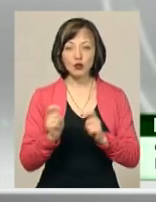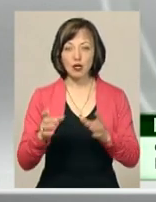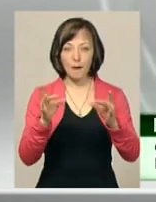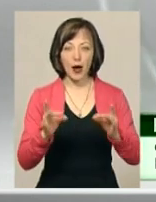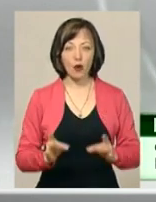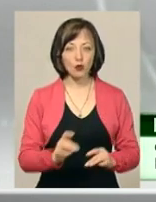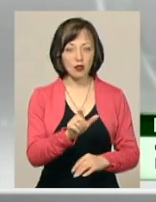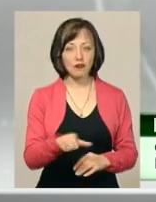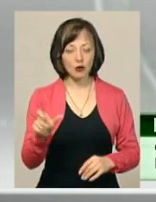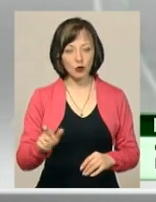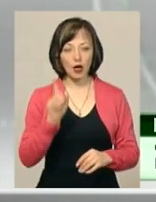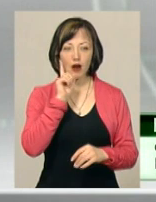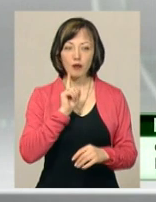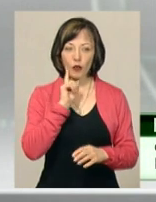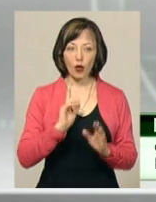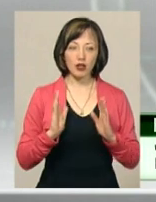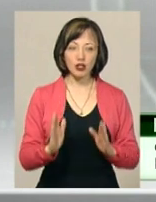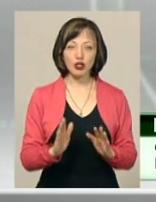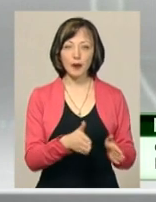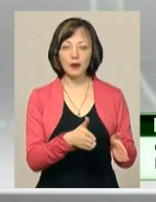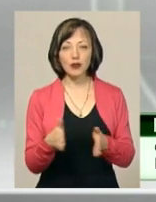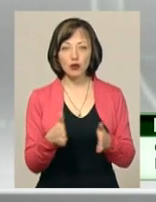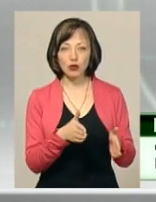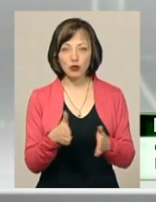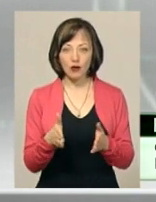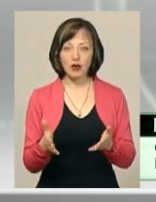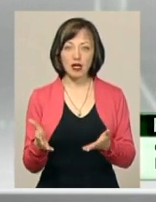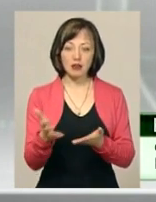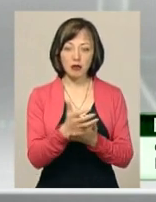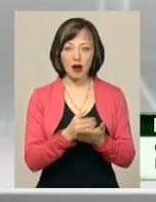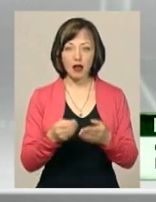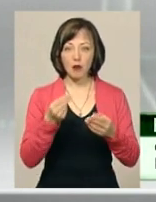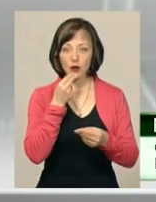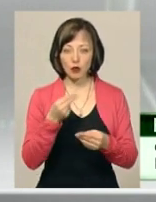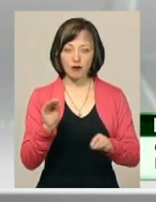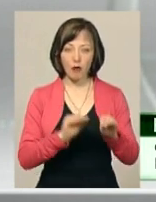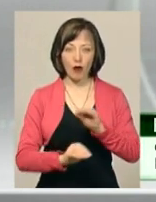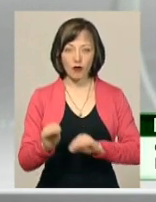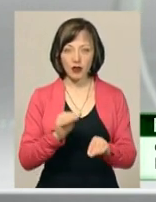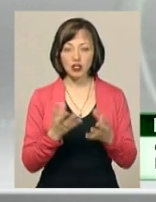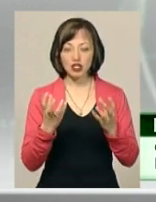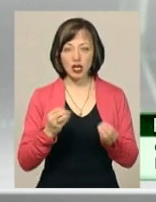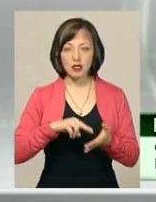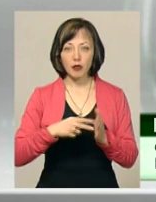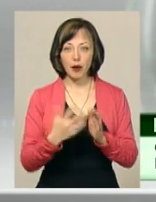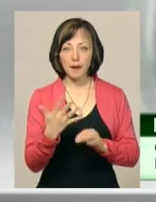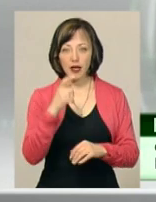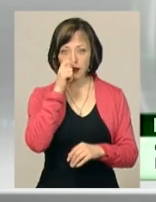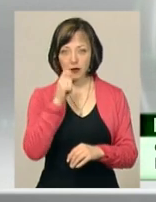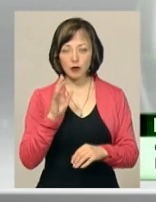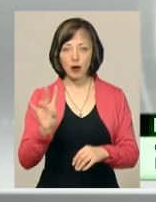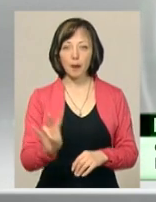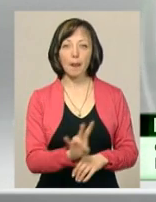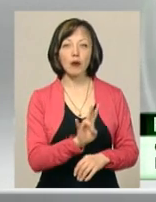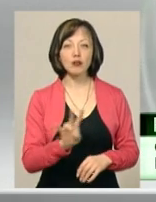людям. Поки лише підготовка, збирання цих продуктів, їх пакування. Ще в нас заплановане на 5 квітня буде